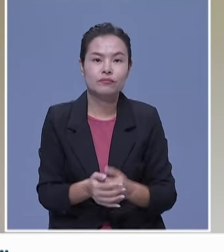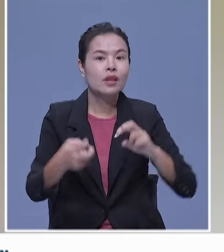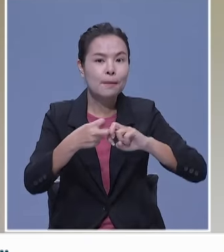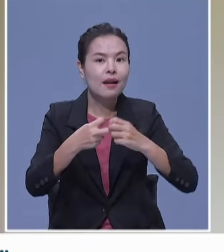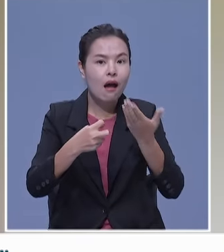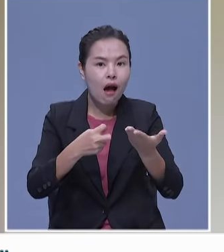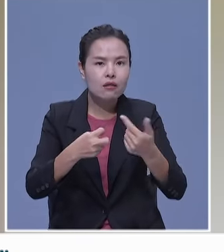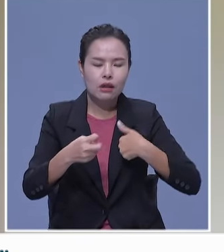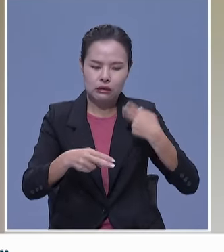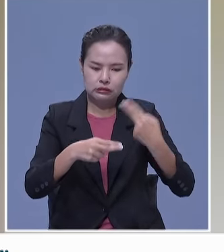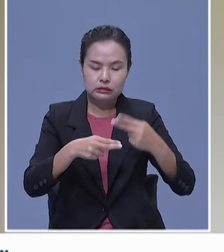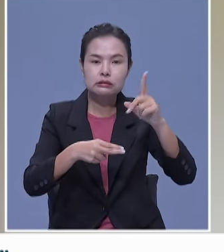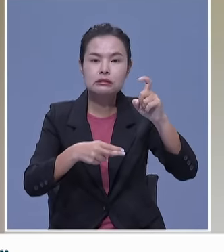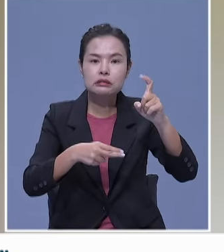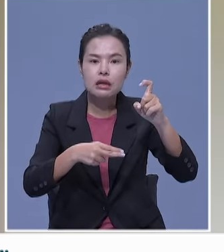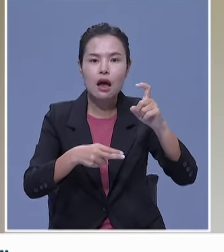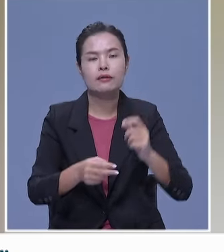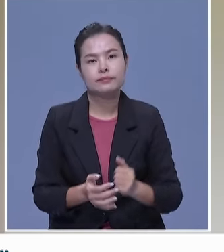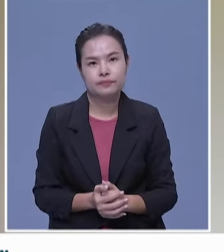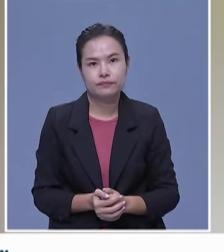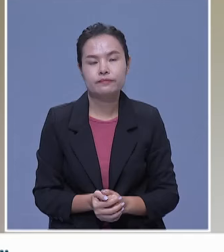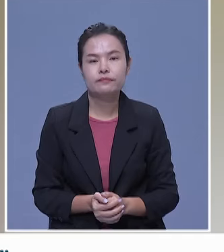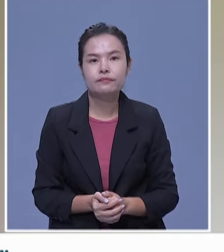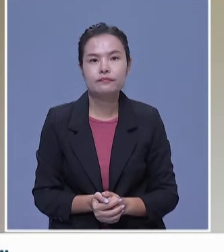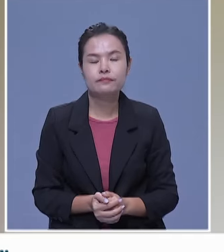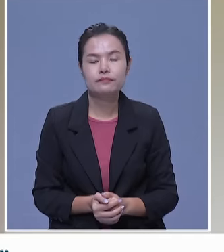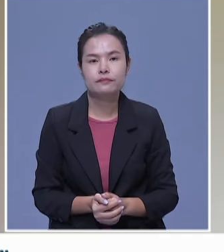ขึ้นทำให้เสื่อมเสียชื่อเสียงแล้วก็เสียหายอย่างมากค่ะ